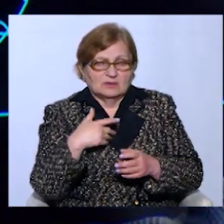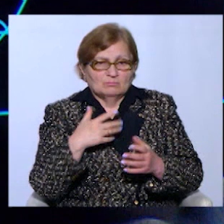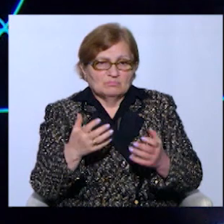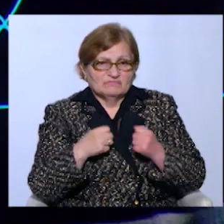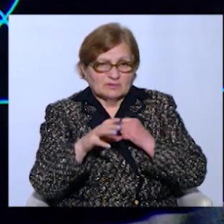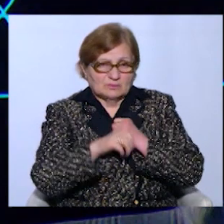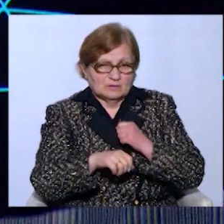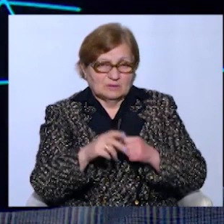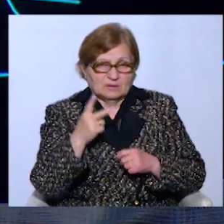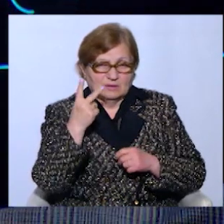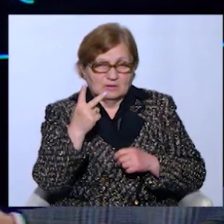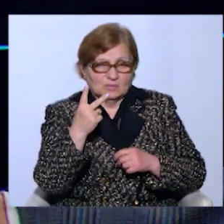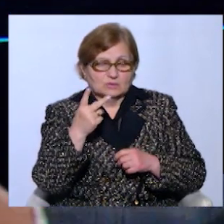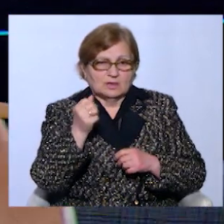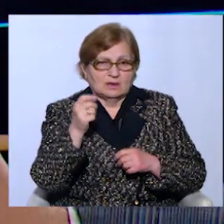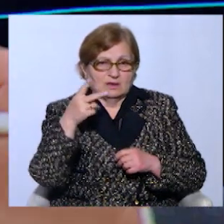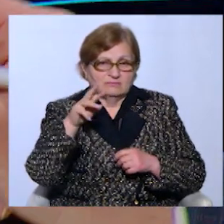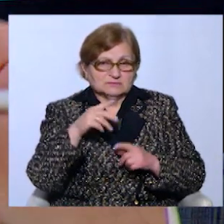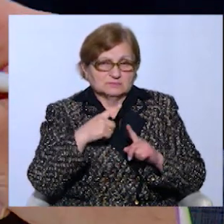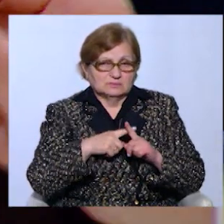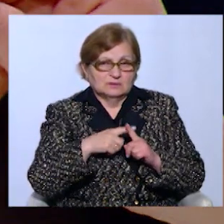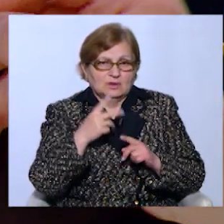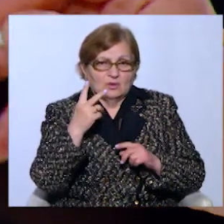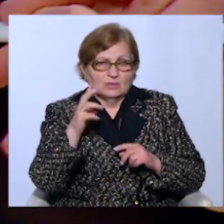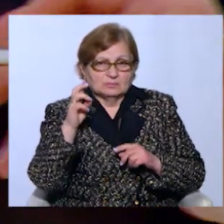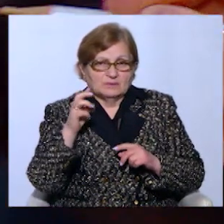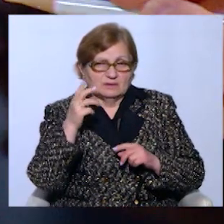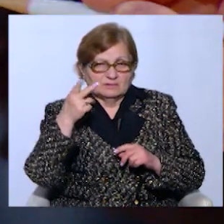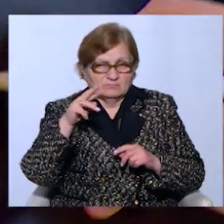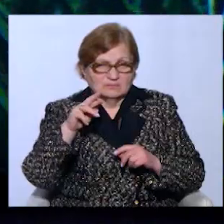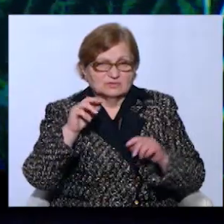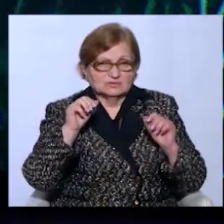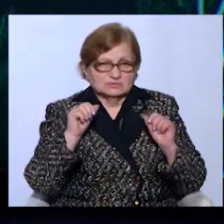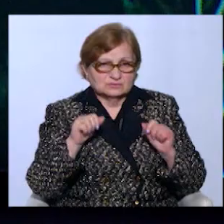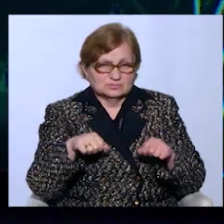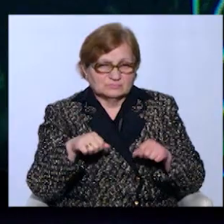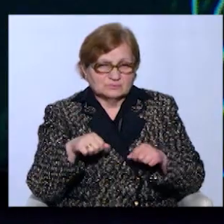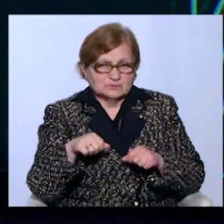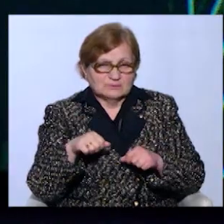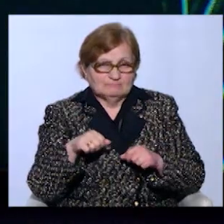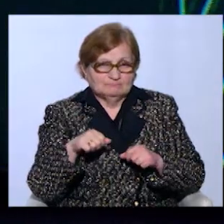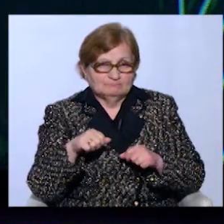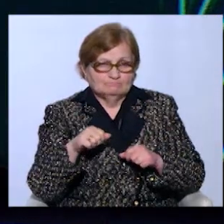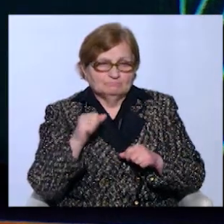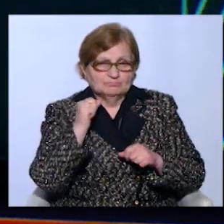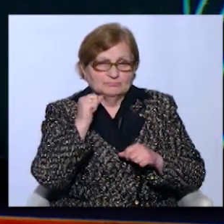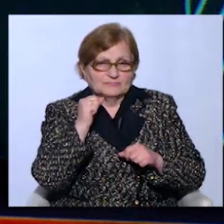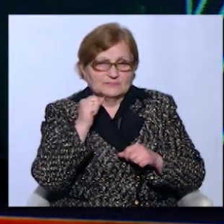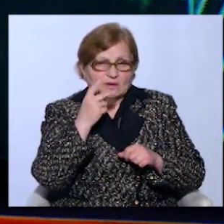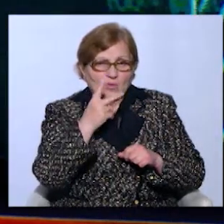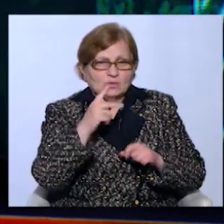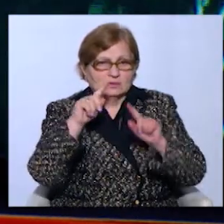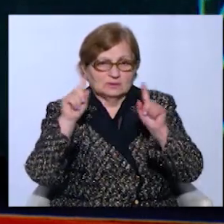მივიღებთ 2 ა კვადრატი პლუს 2 ბ კვადრატი, შეგვიძლია ა კვადრატი პლუს